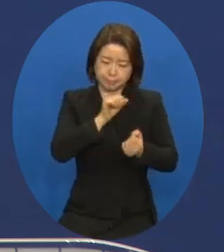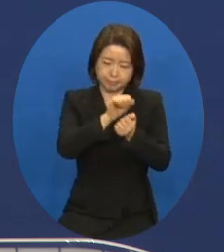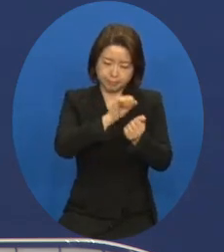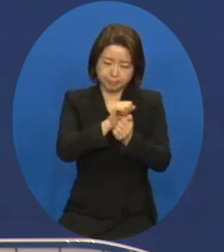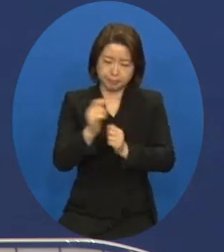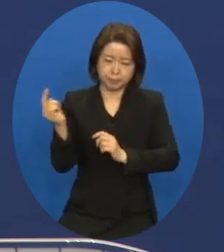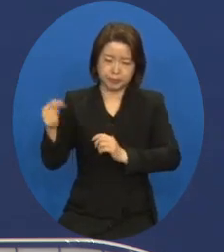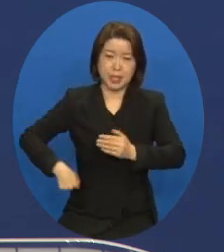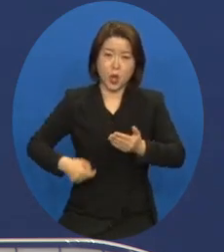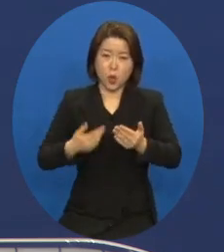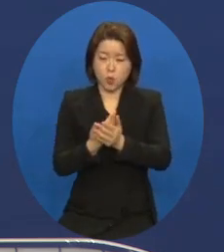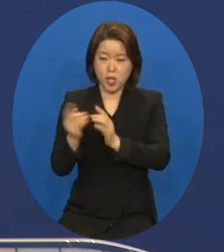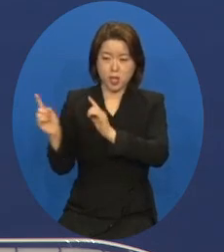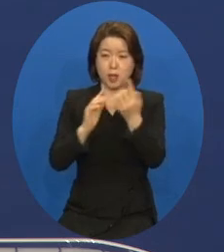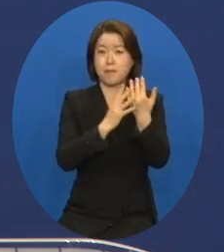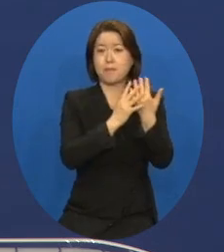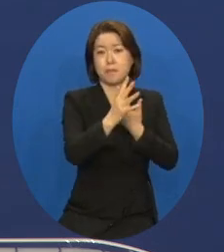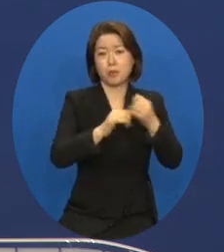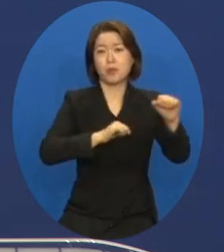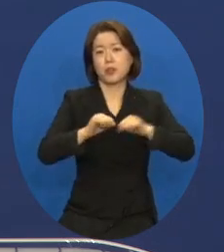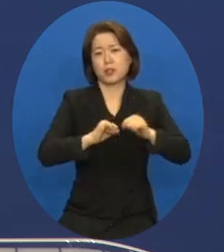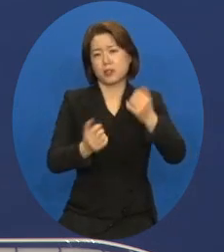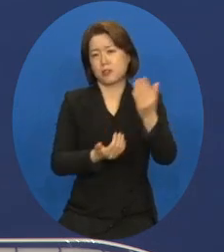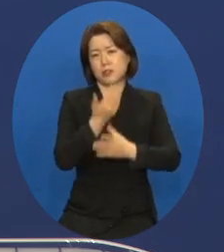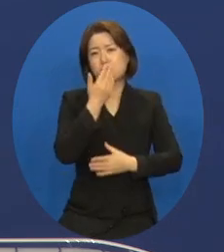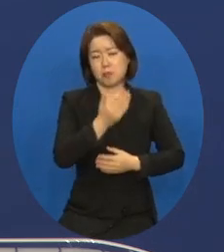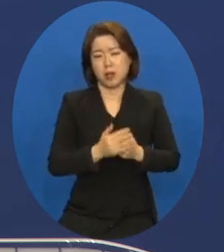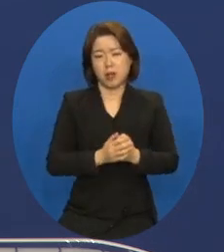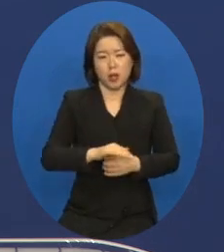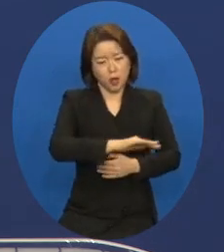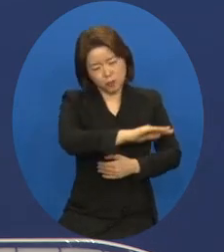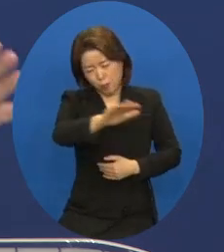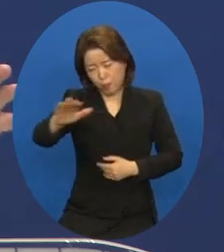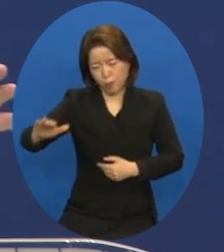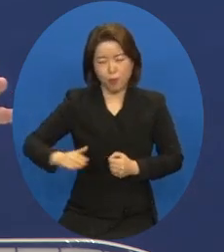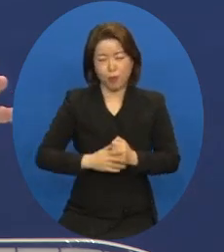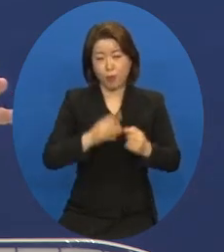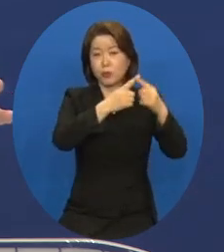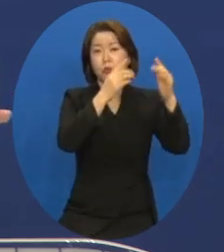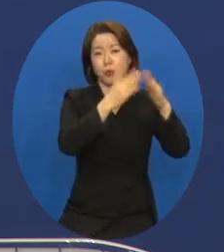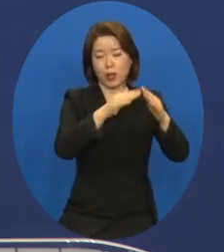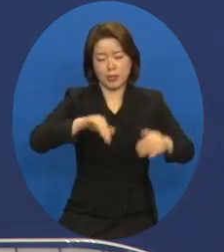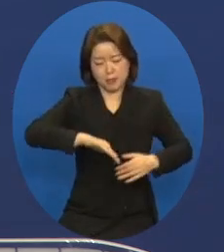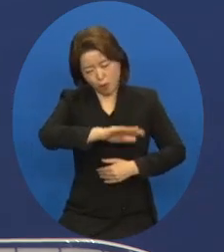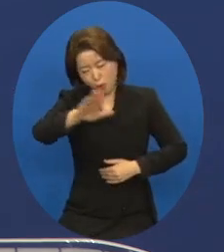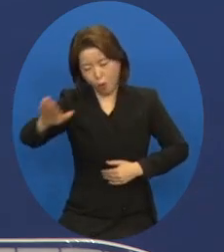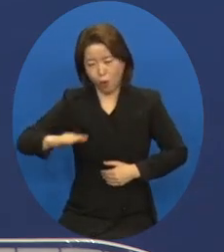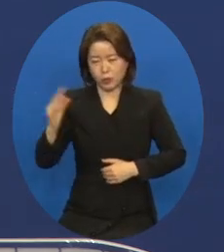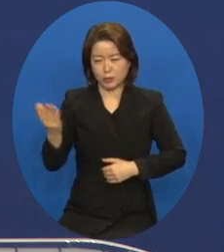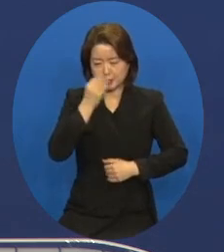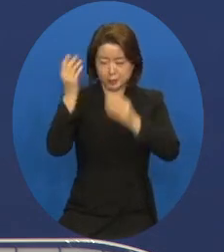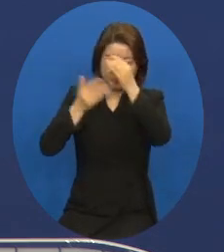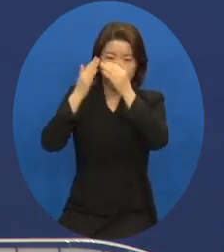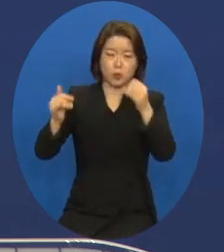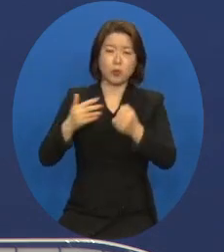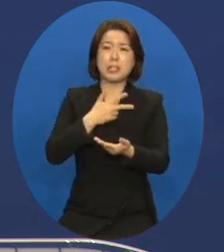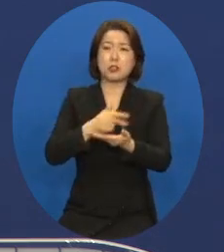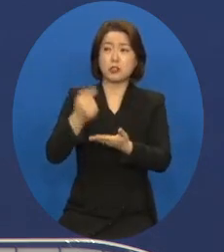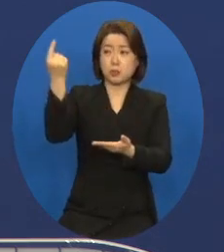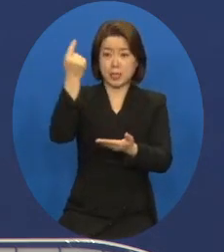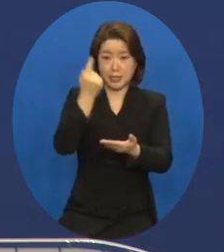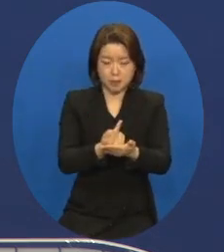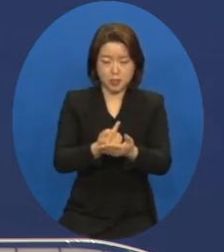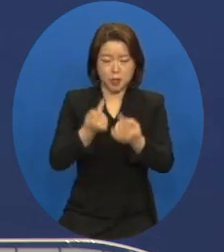역사가 일어나게 됩니다 모든 교회 모든 성도들이 주님의 임재를 분명하게